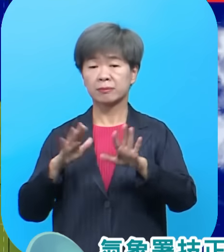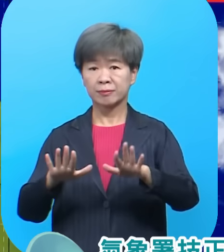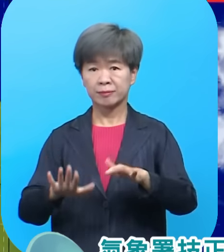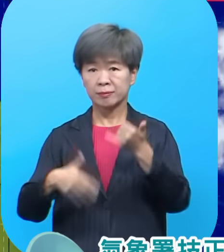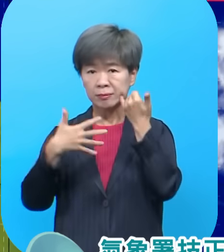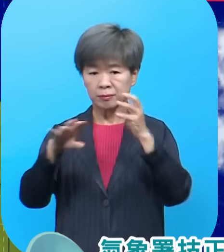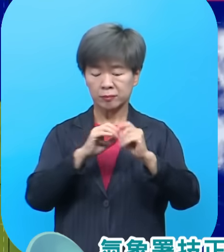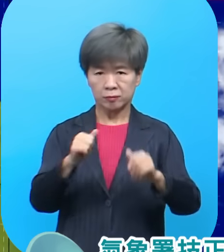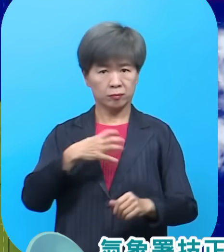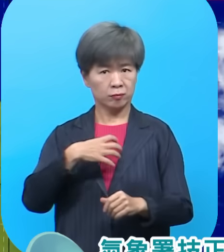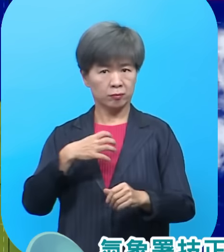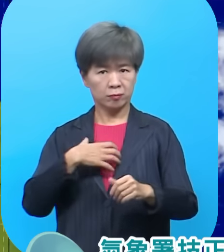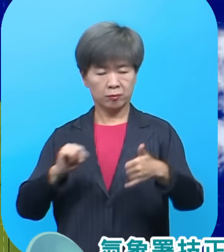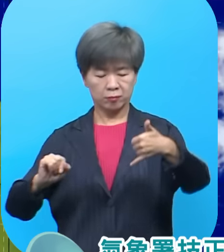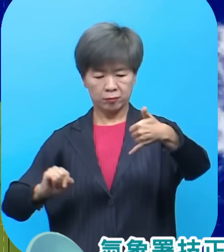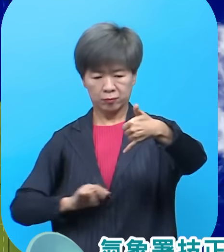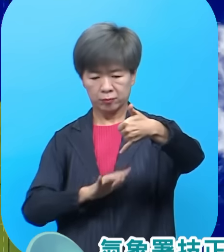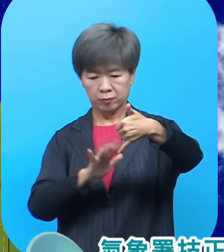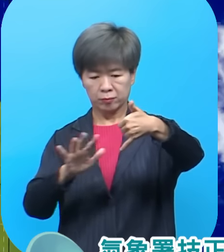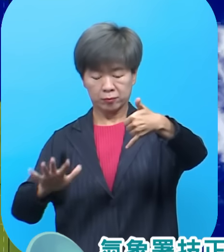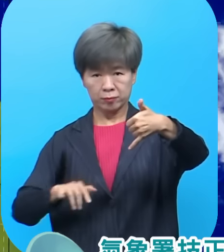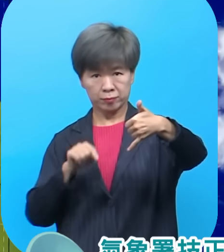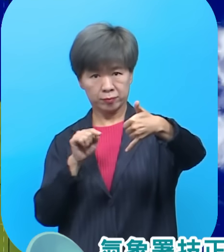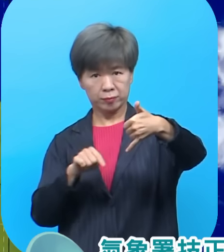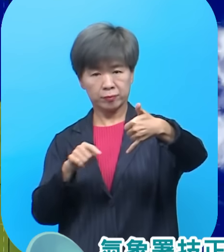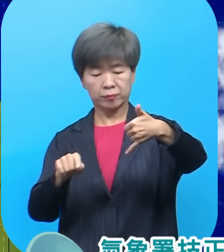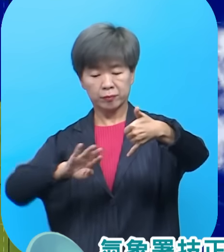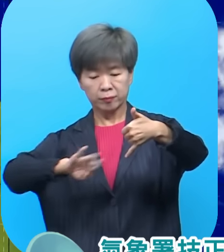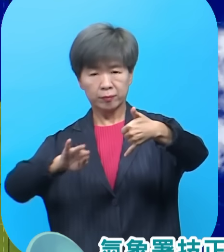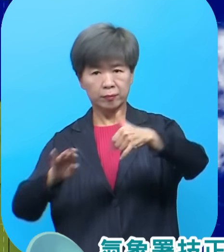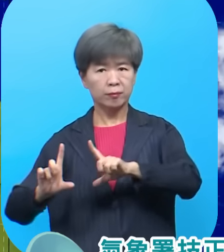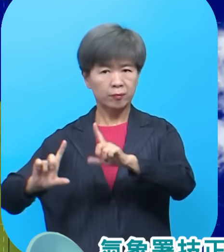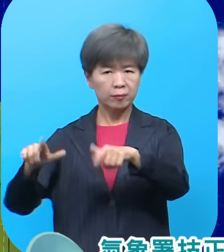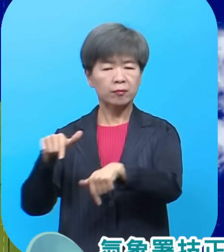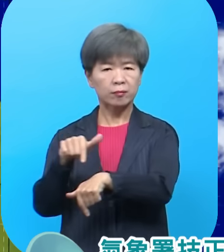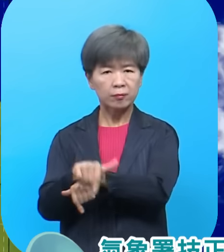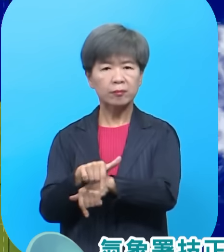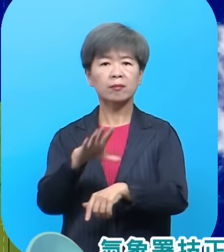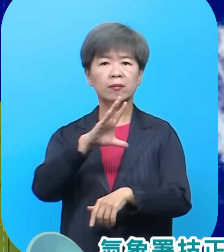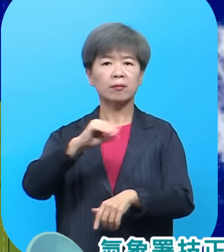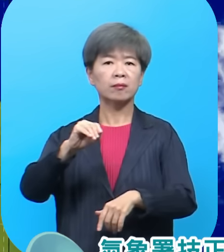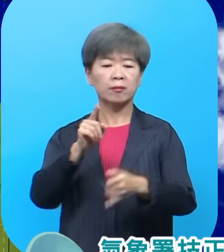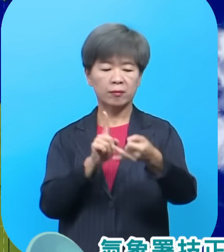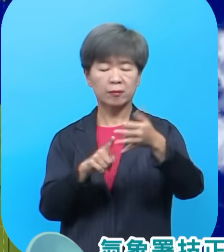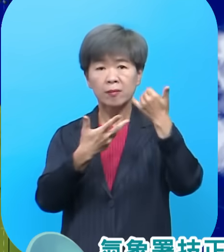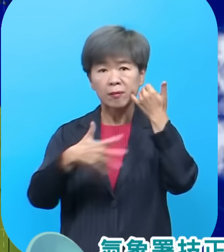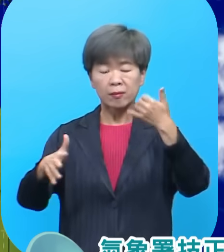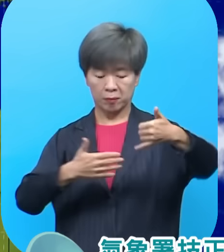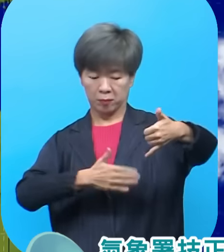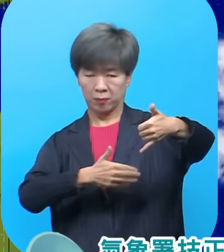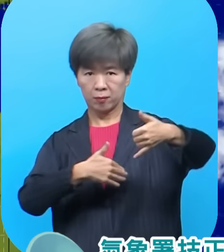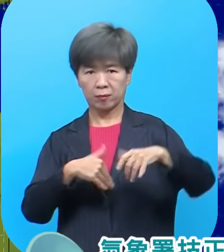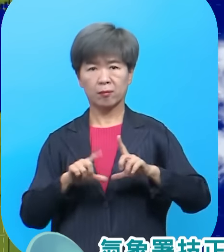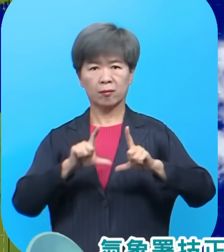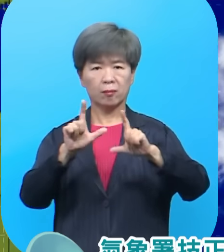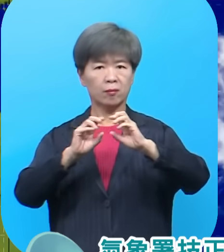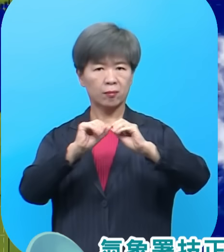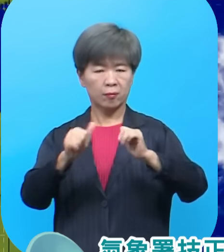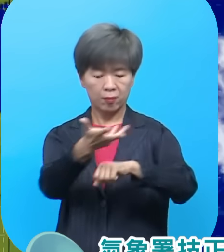上警报的区域依旧，海上警报区域是台湾东南部海面、巴士海峡、东沙岛海面以及台湾海